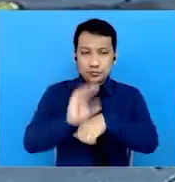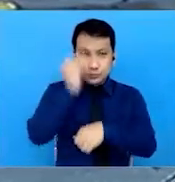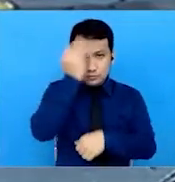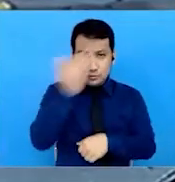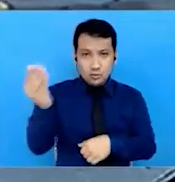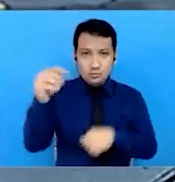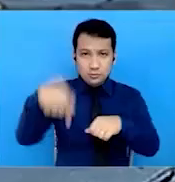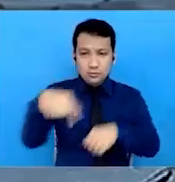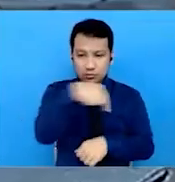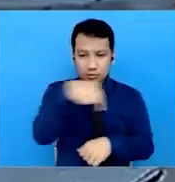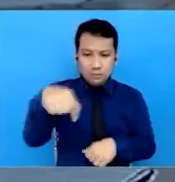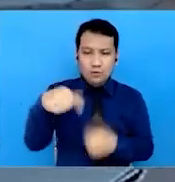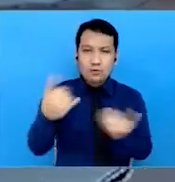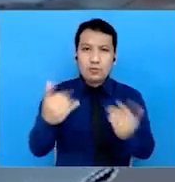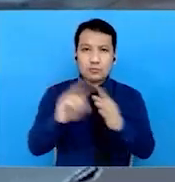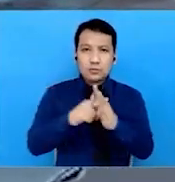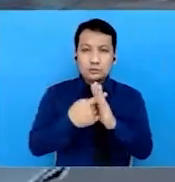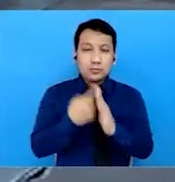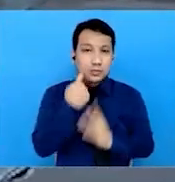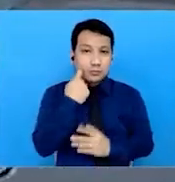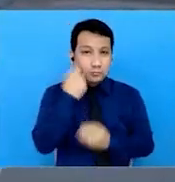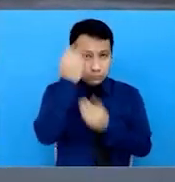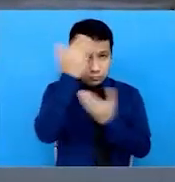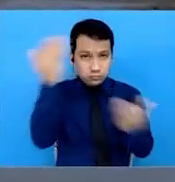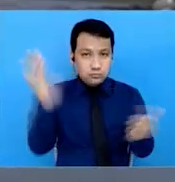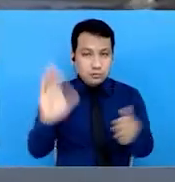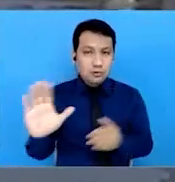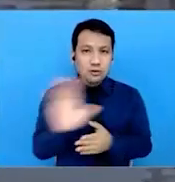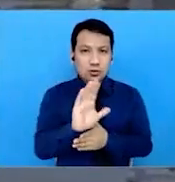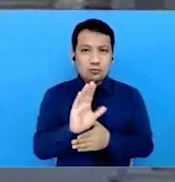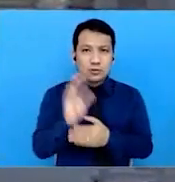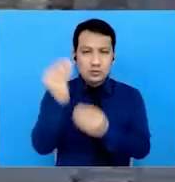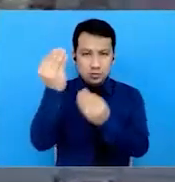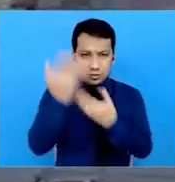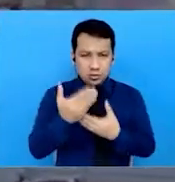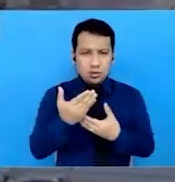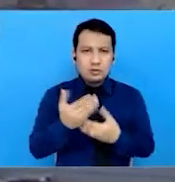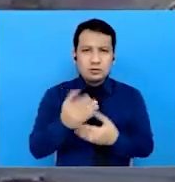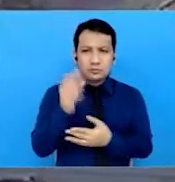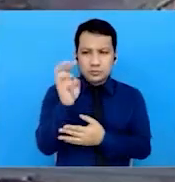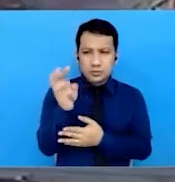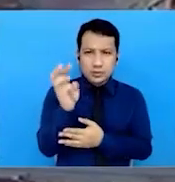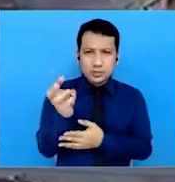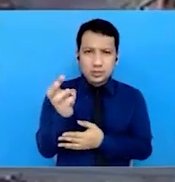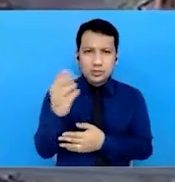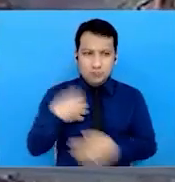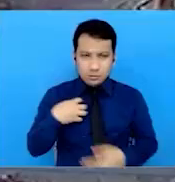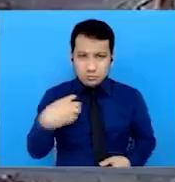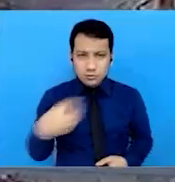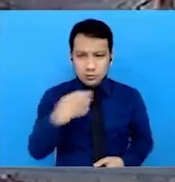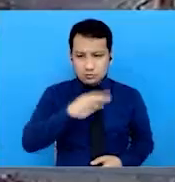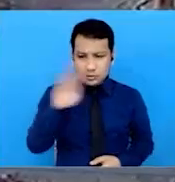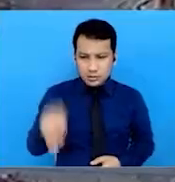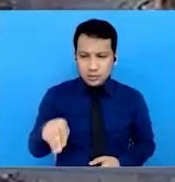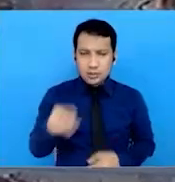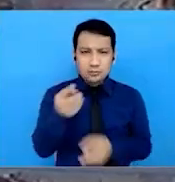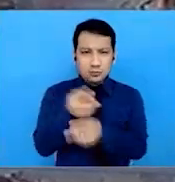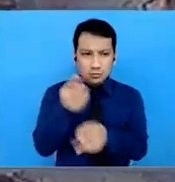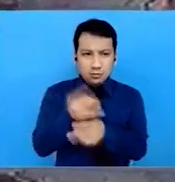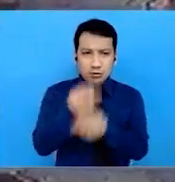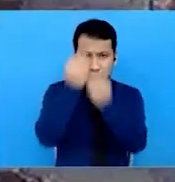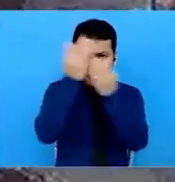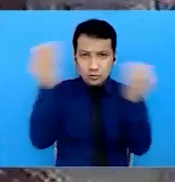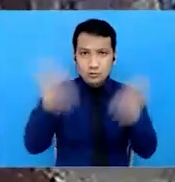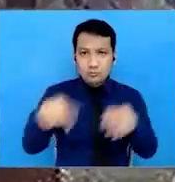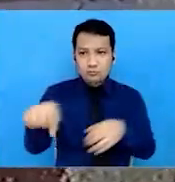Quiapo. Ganun pa man, simula nga kanina, hanggang sa mga oras na ito, hinasa higit 60 mga pulis Maynila yung nagbabantay dito sa lugar. May